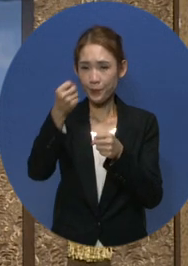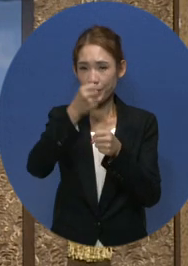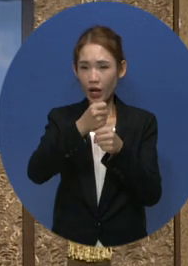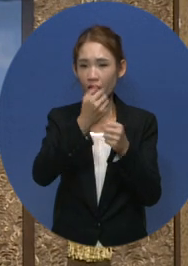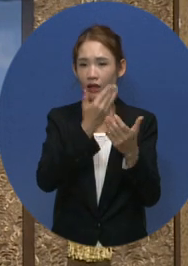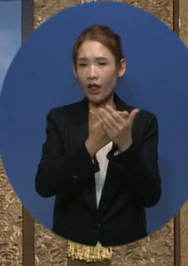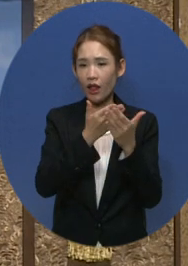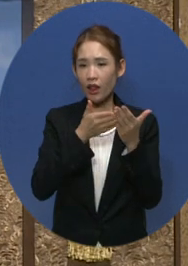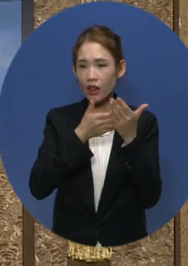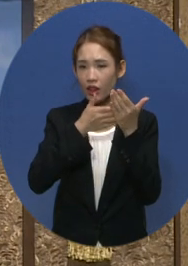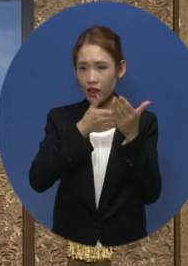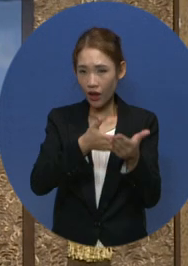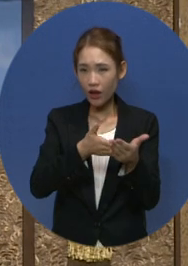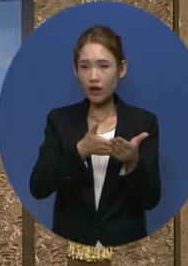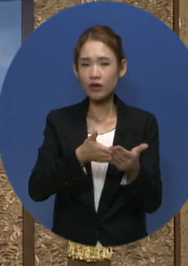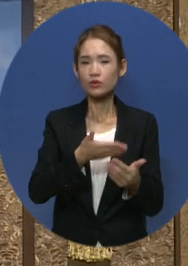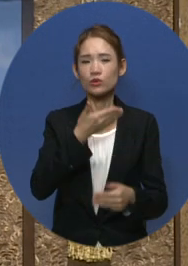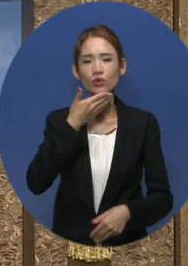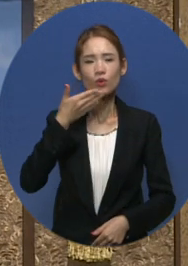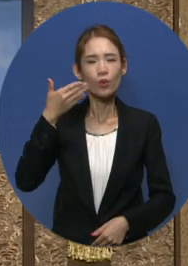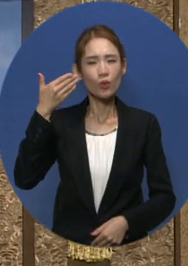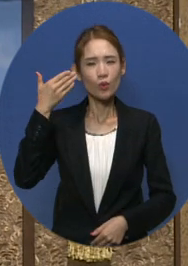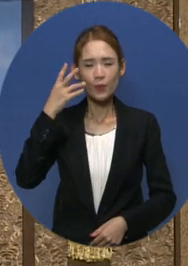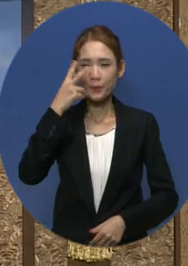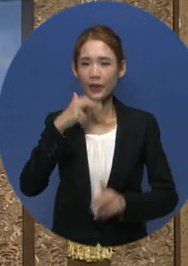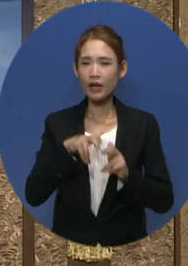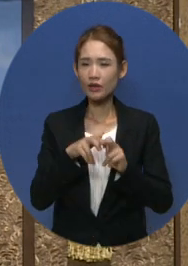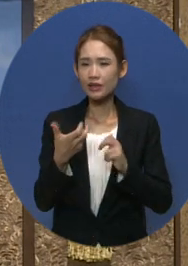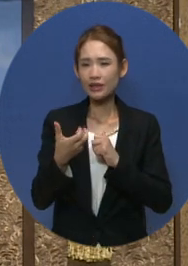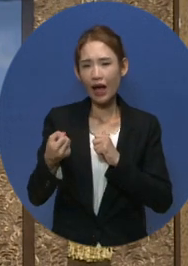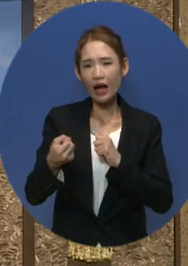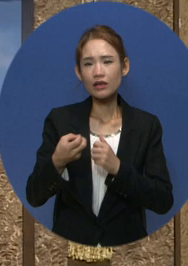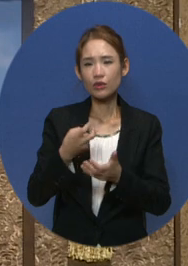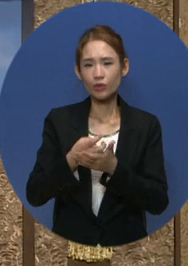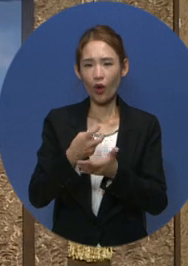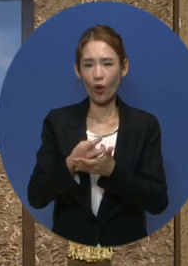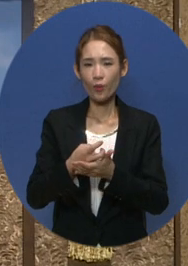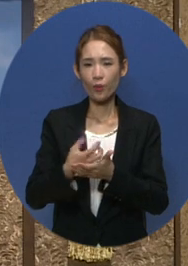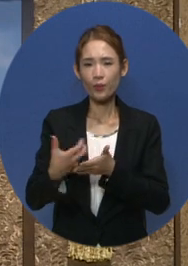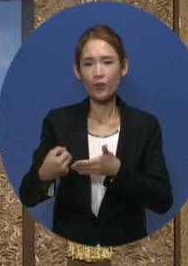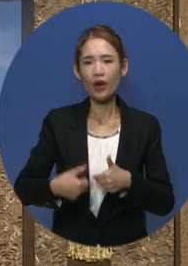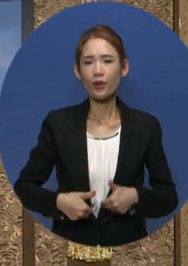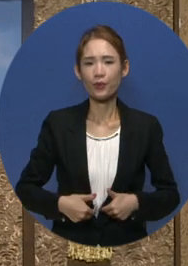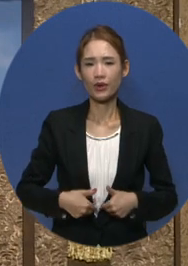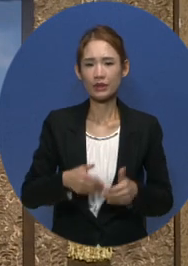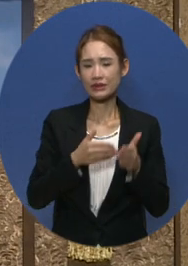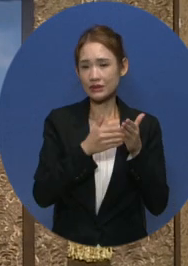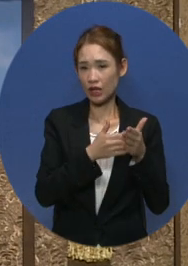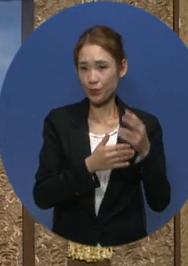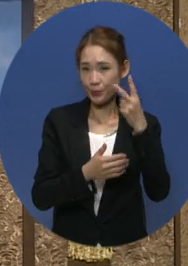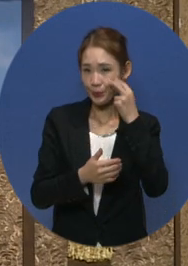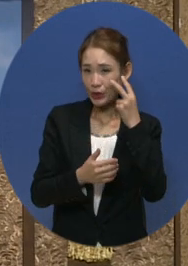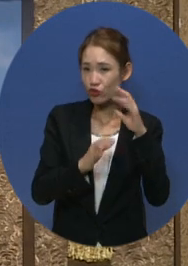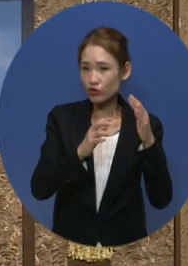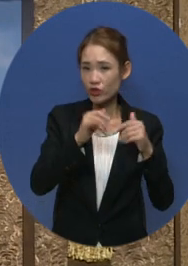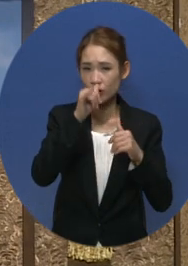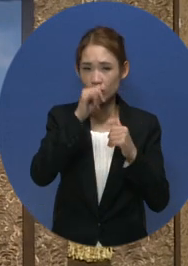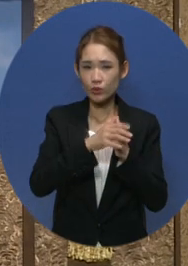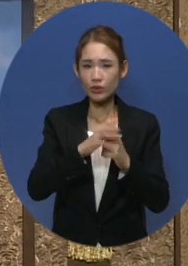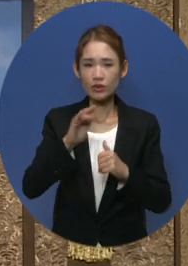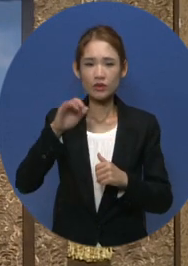달라. 농맹인을 위한 별도의 법이 필요하다. 네. 미국은 별도 법이 있고 미국 전국에 헬런케어